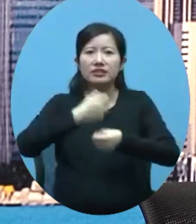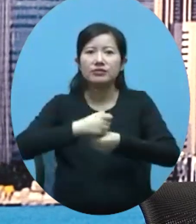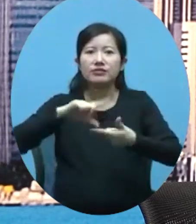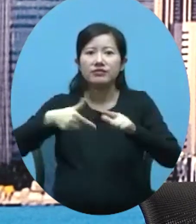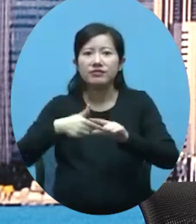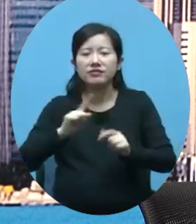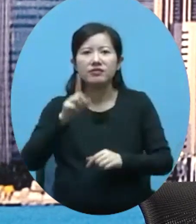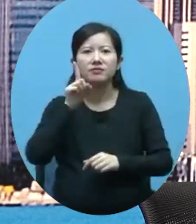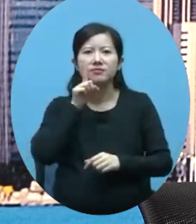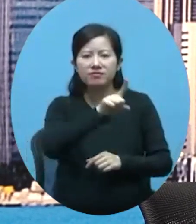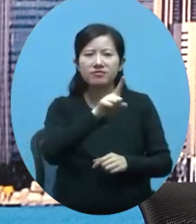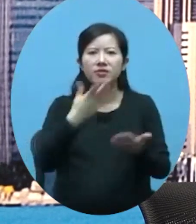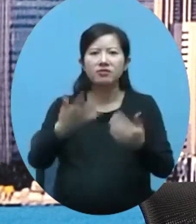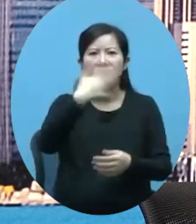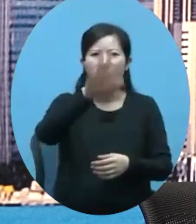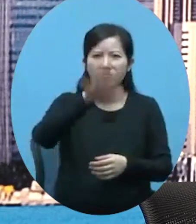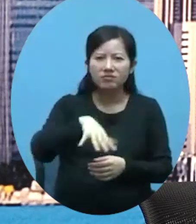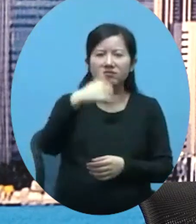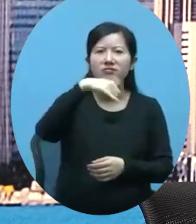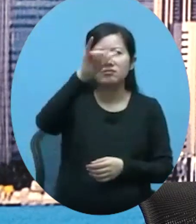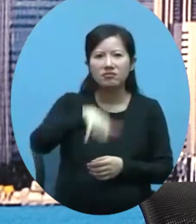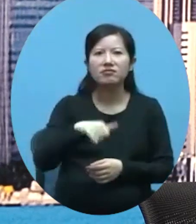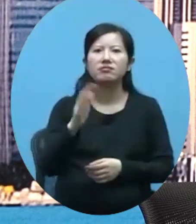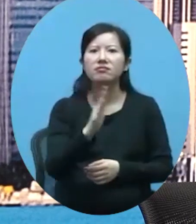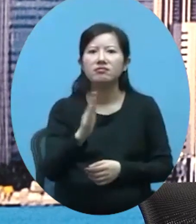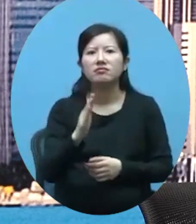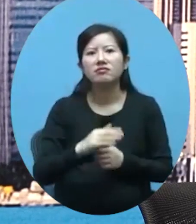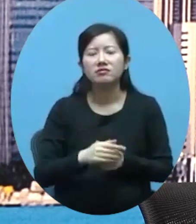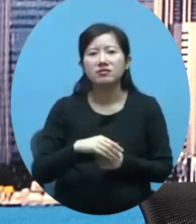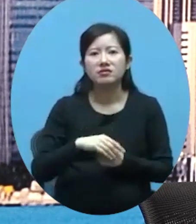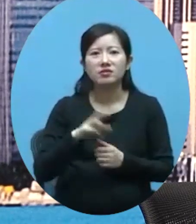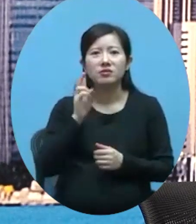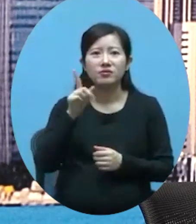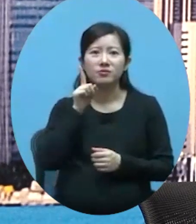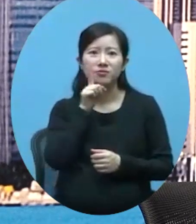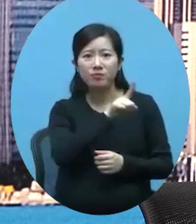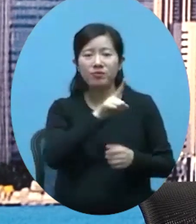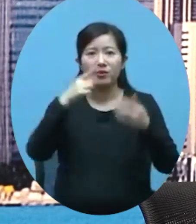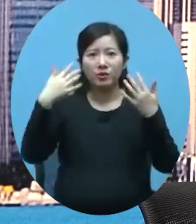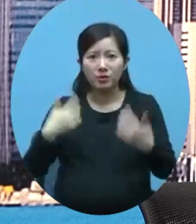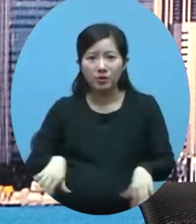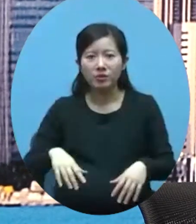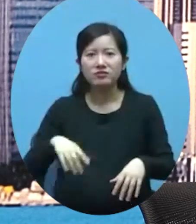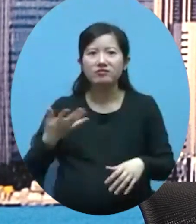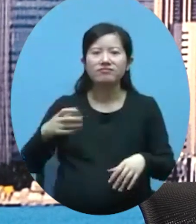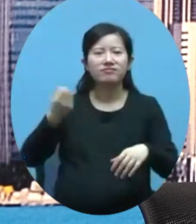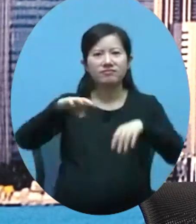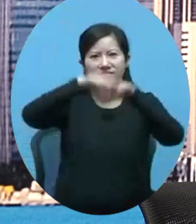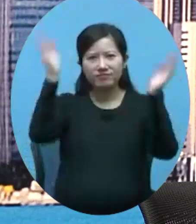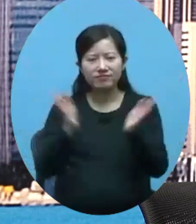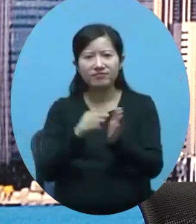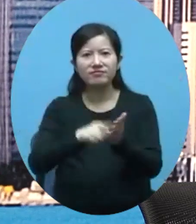一个星期可以做到五六千个正如刚才说其实一个星期之后我们会全面看回